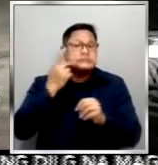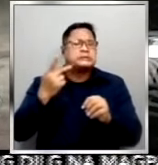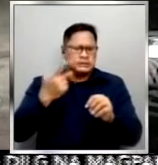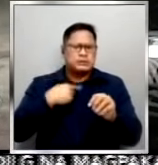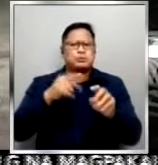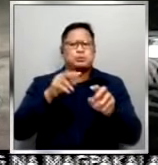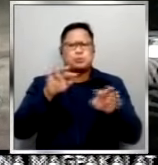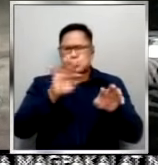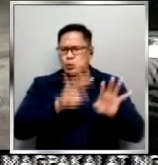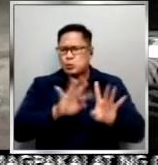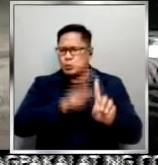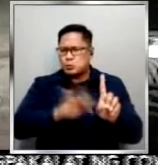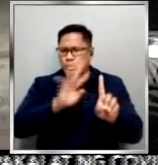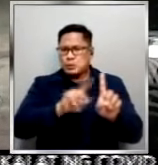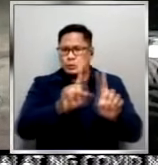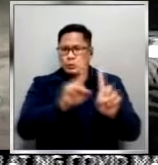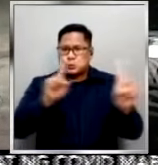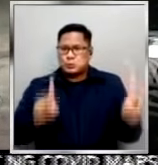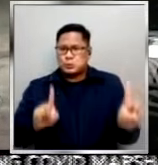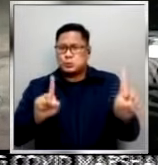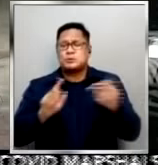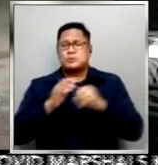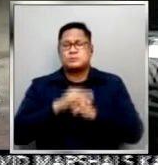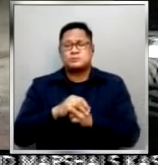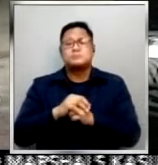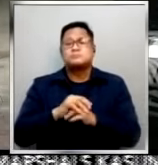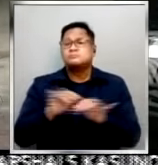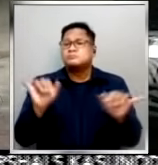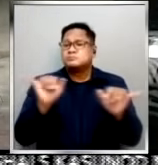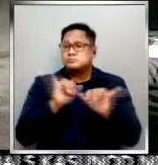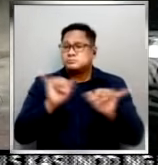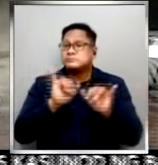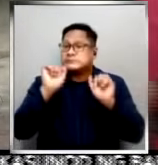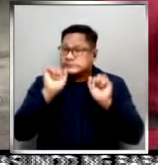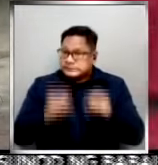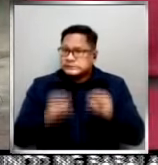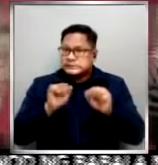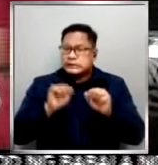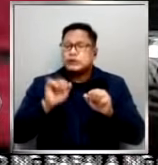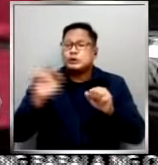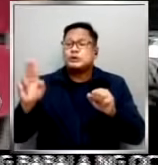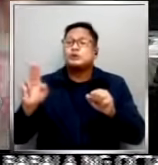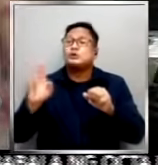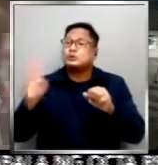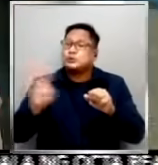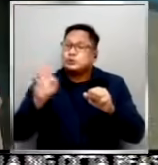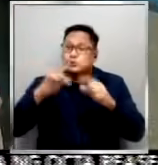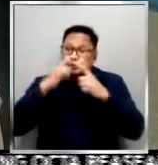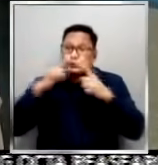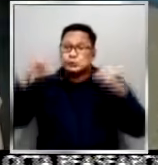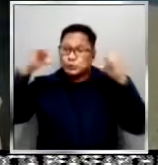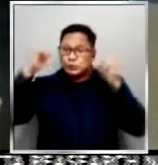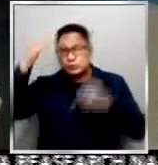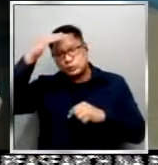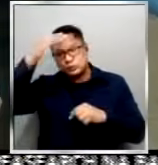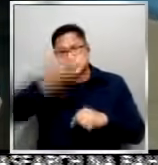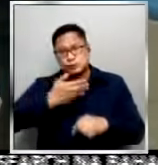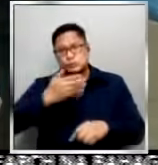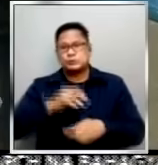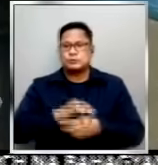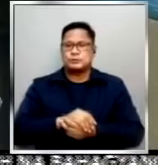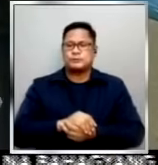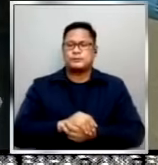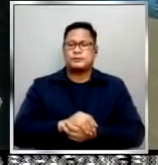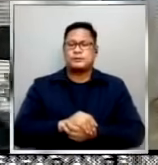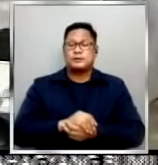saka masigurado natin sila na nagsusuot pa rin sila ng mask at saka ng face shield. Pero si Lola